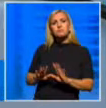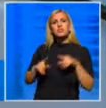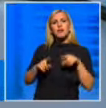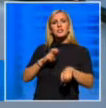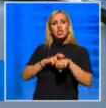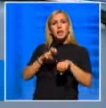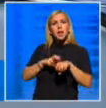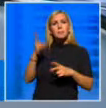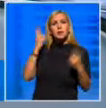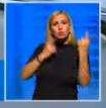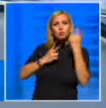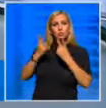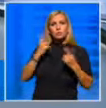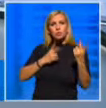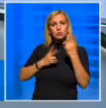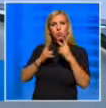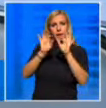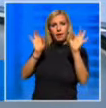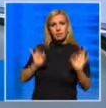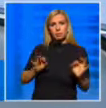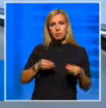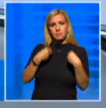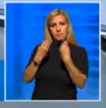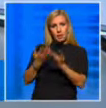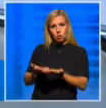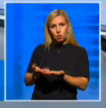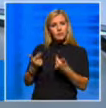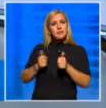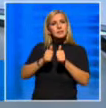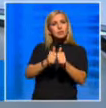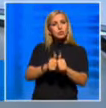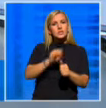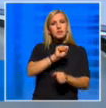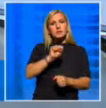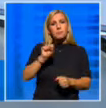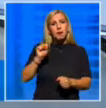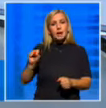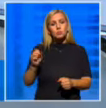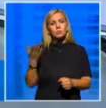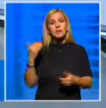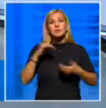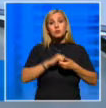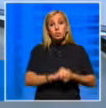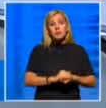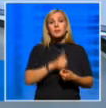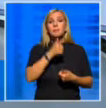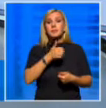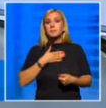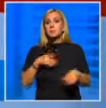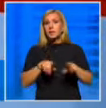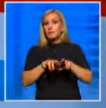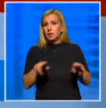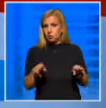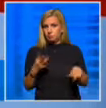джентълменско споразумение, което ви предложи, всъщност е сътрудничество с партиите, които бяхте в сглобката, с БСП и с Има такъв народ.